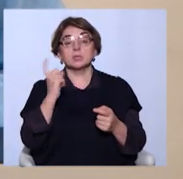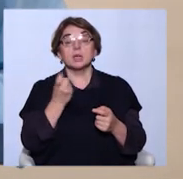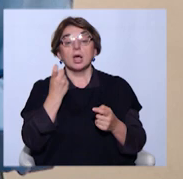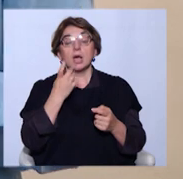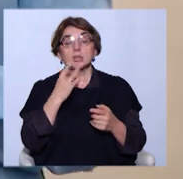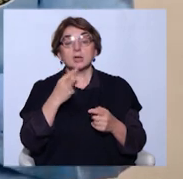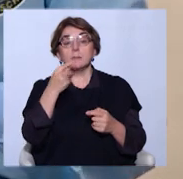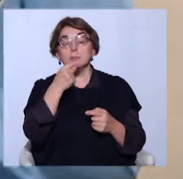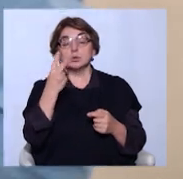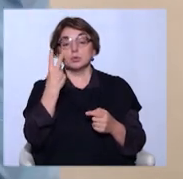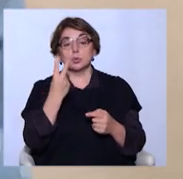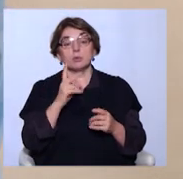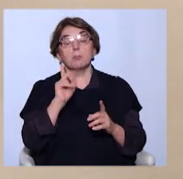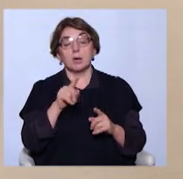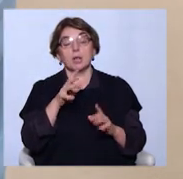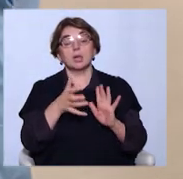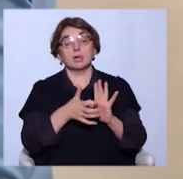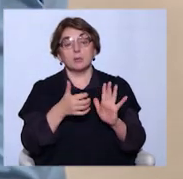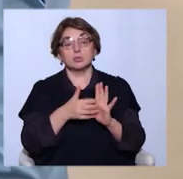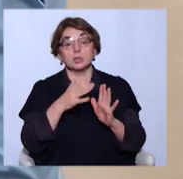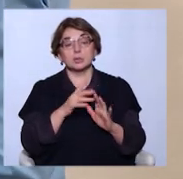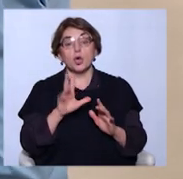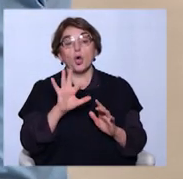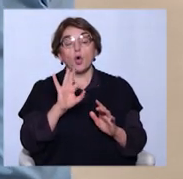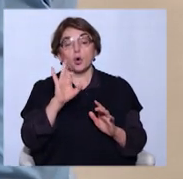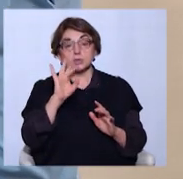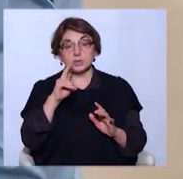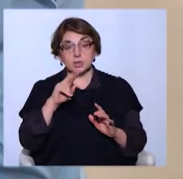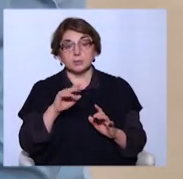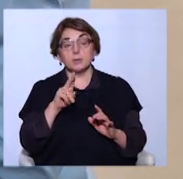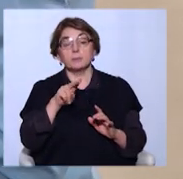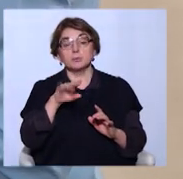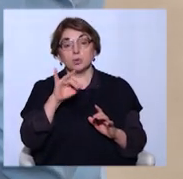-2, თუმცა არის გამონაკლისები, ეს არის ოქსიდები ფტორთან